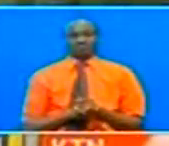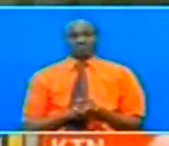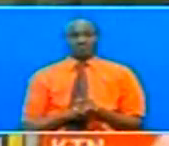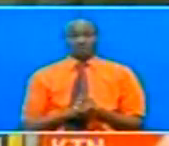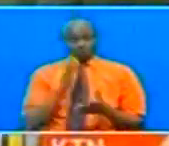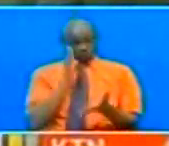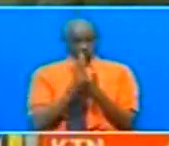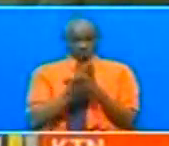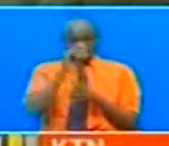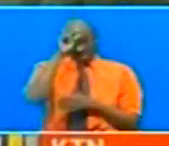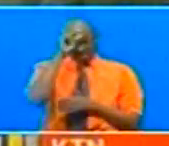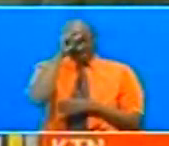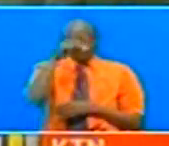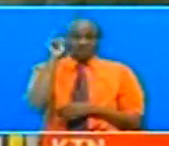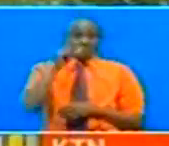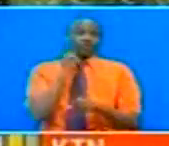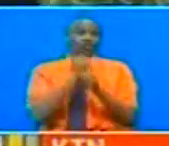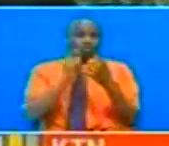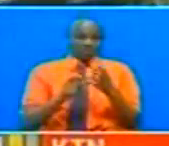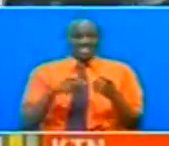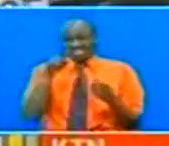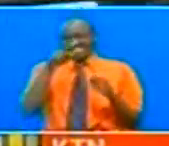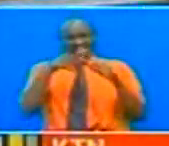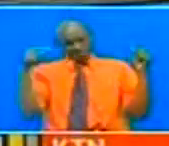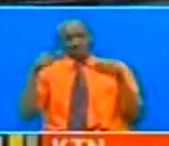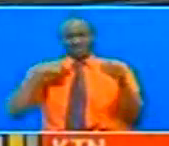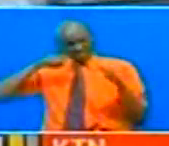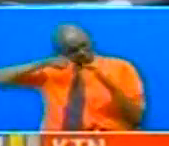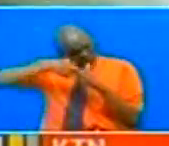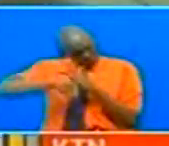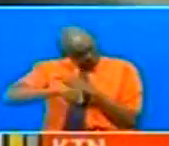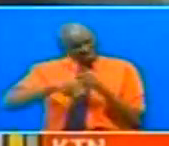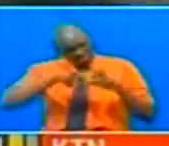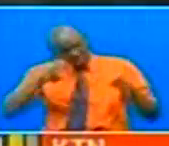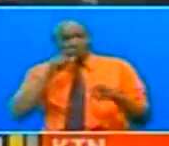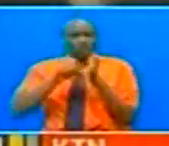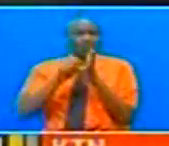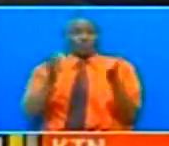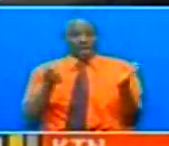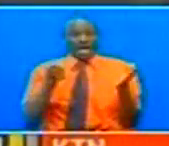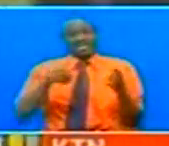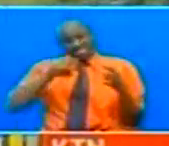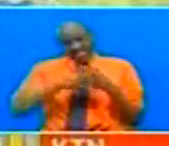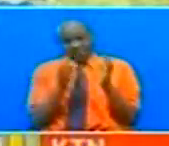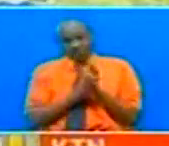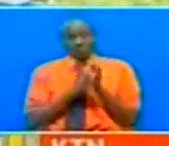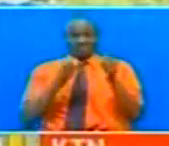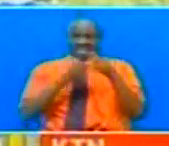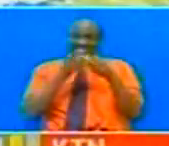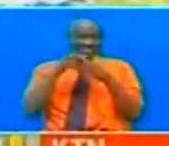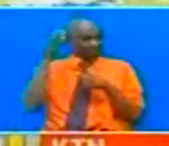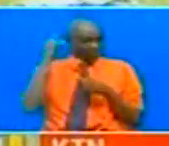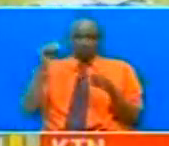Bila shaka serikali haina budi kuangazia uhasama huu kwa kina ili kuhakikisha kuwa machafuko ya miaka ya 90 hayarejelewi.